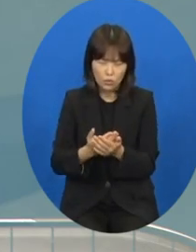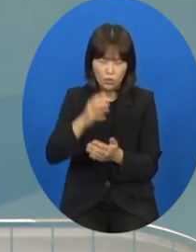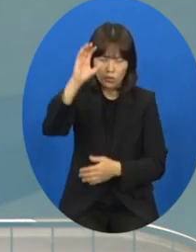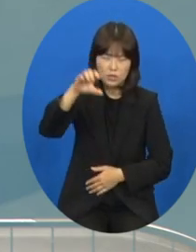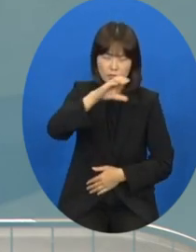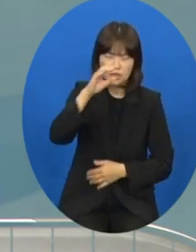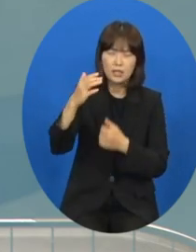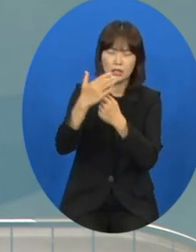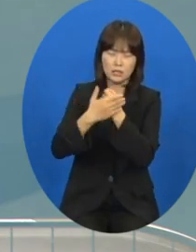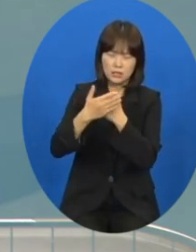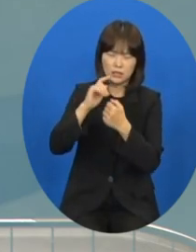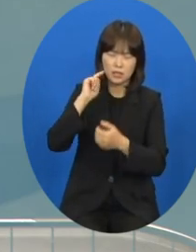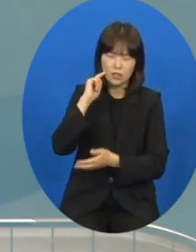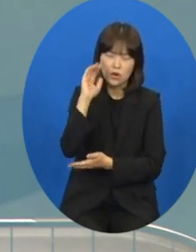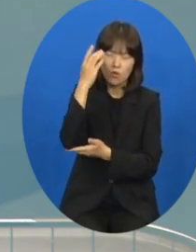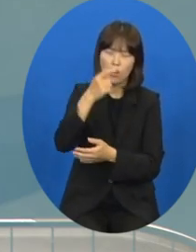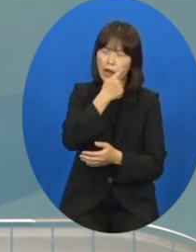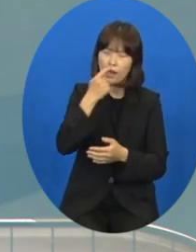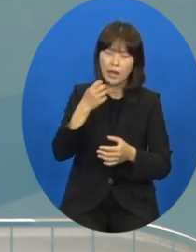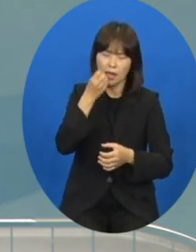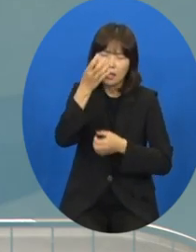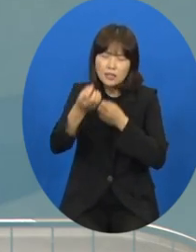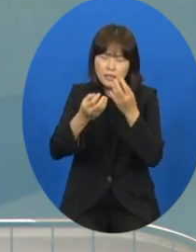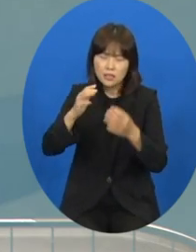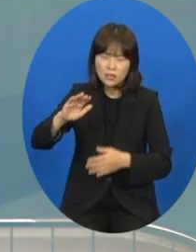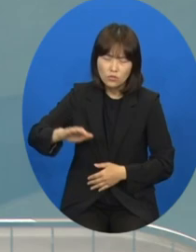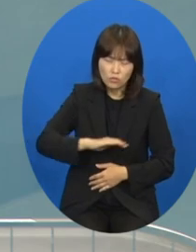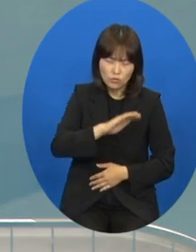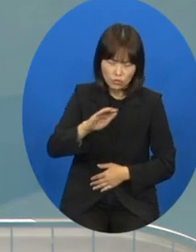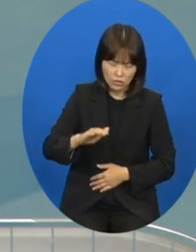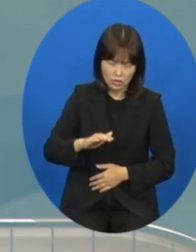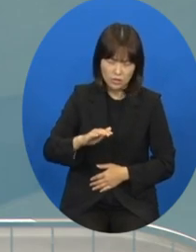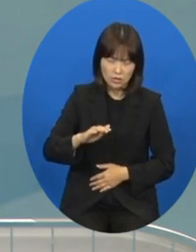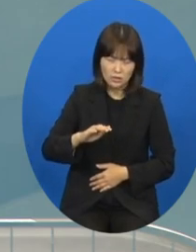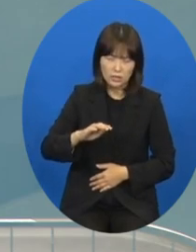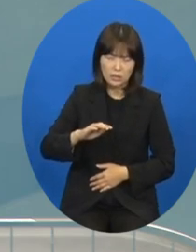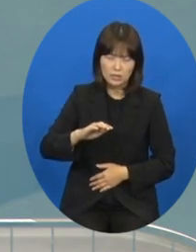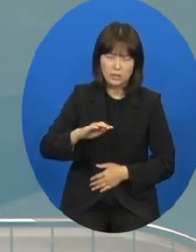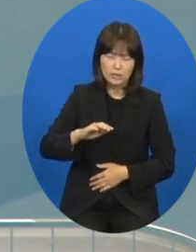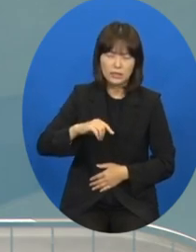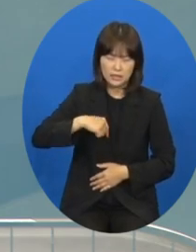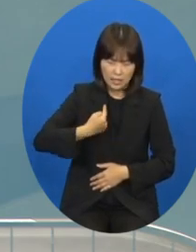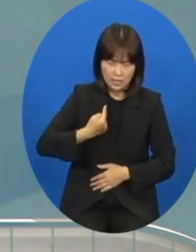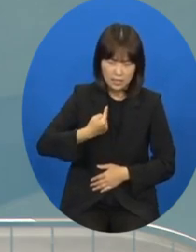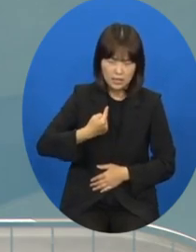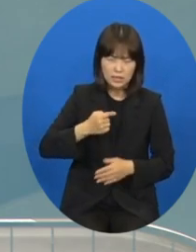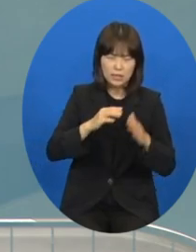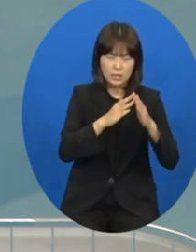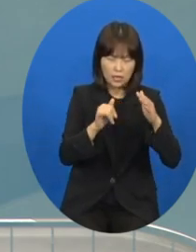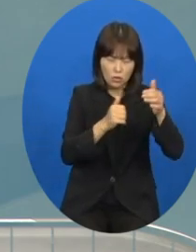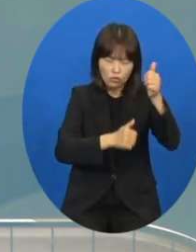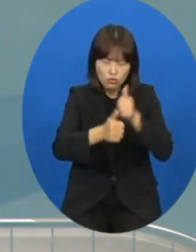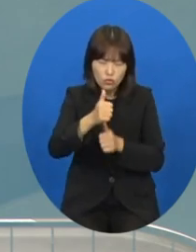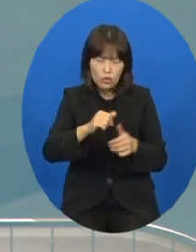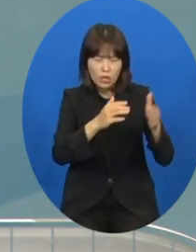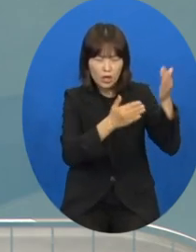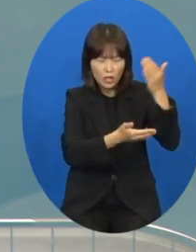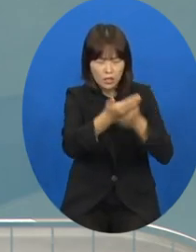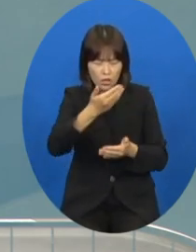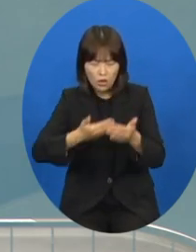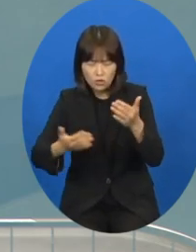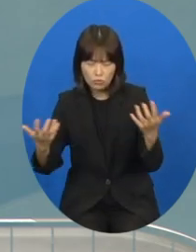은혜와 영광과 간증이 우리 자신과 그리고 우리의 가정과 후손들에게 계속 이어지고 풍성케